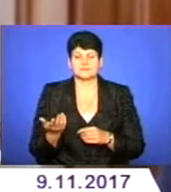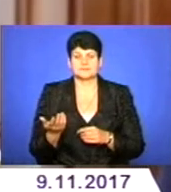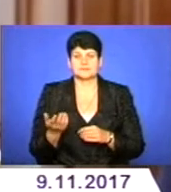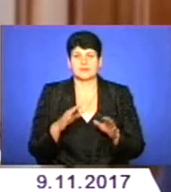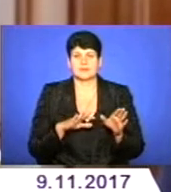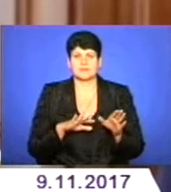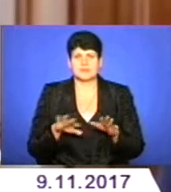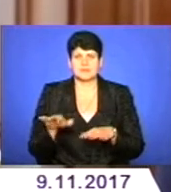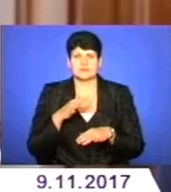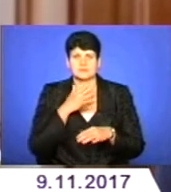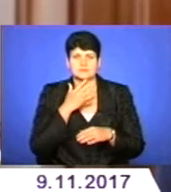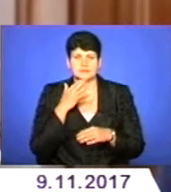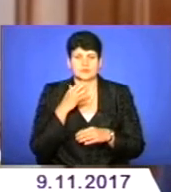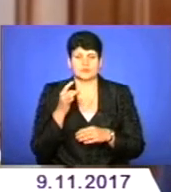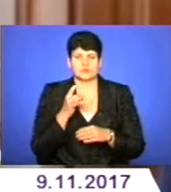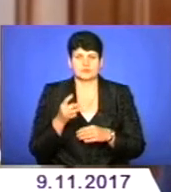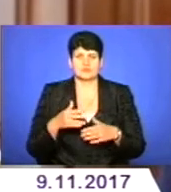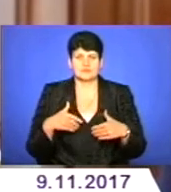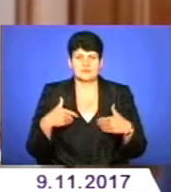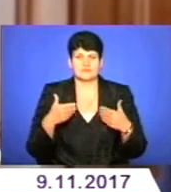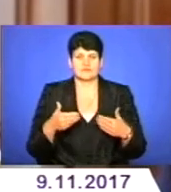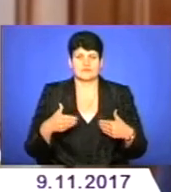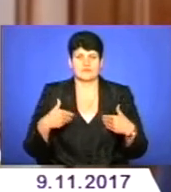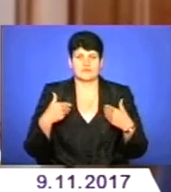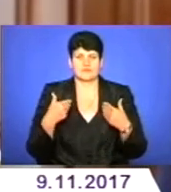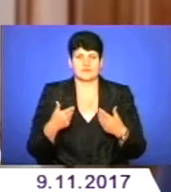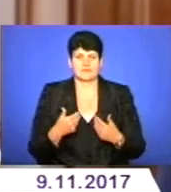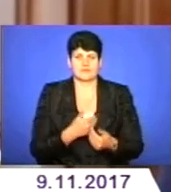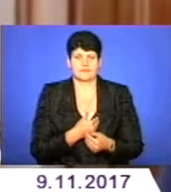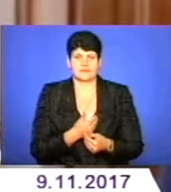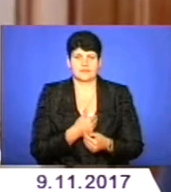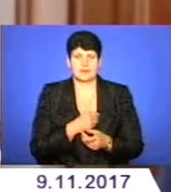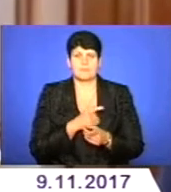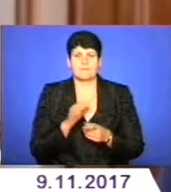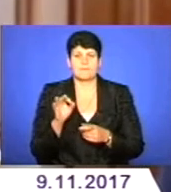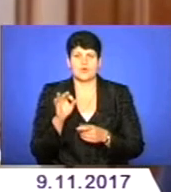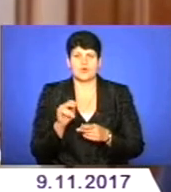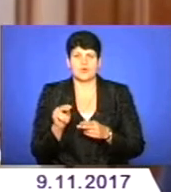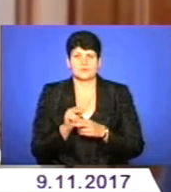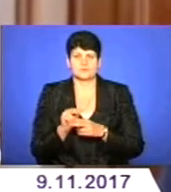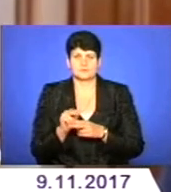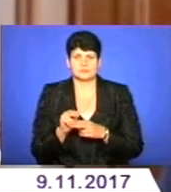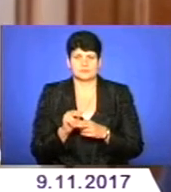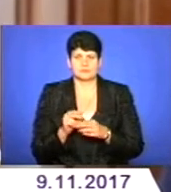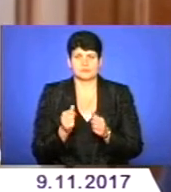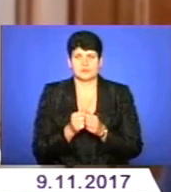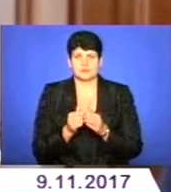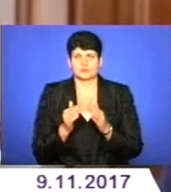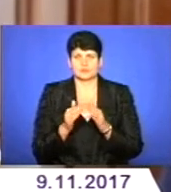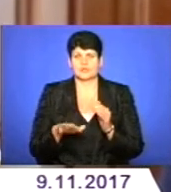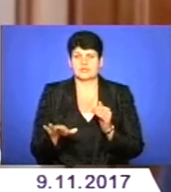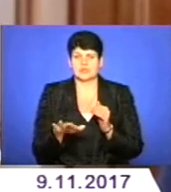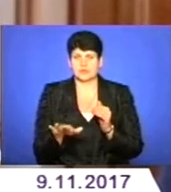після неодноразових звернень мешканців будинків про реконструкцію прибудинкової території, і